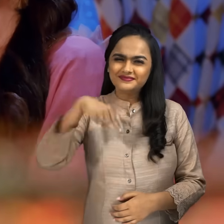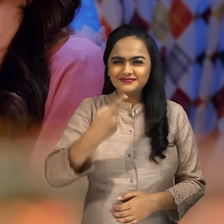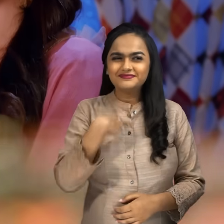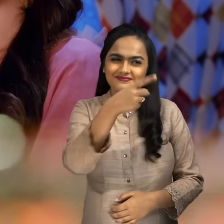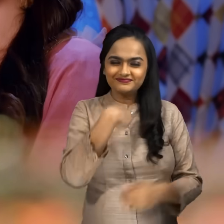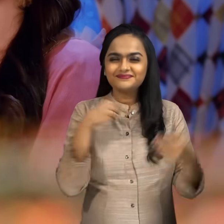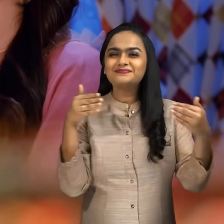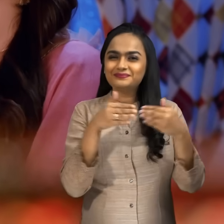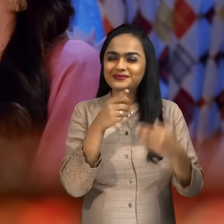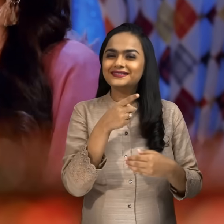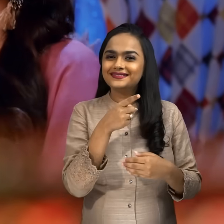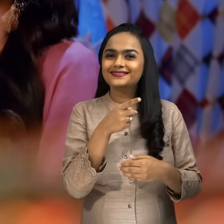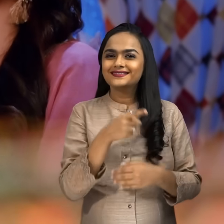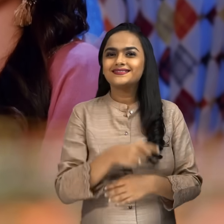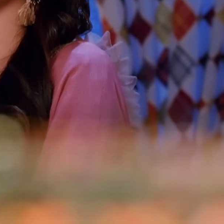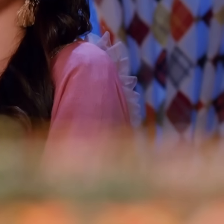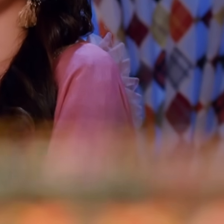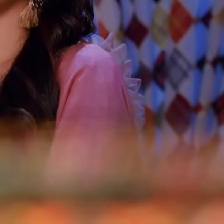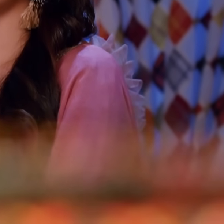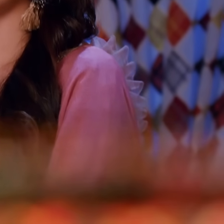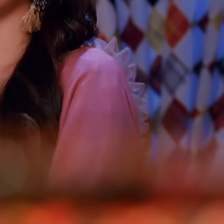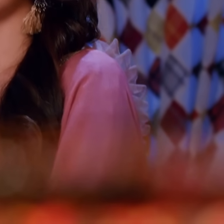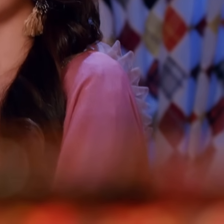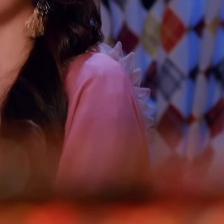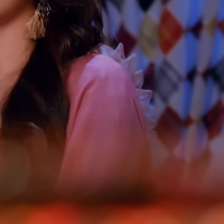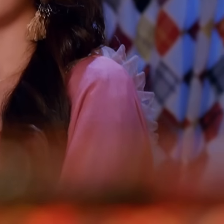तुमसे तो कल मिलती हूँ मिस्टर हीरो।